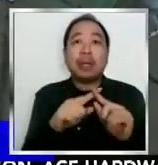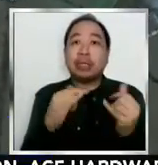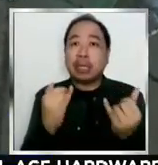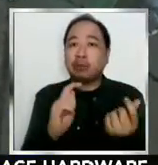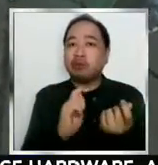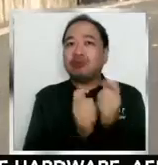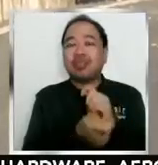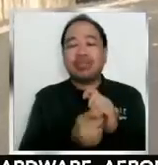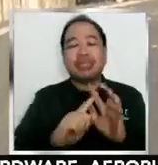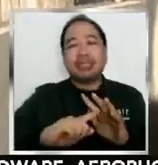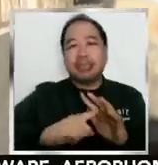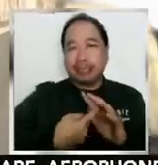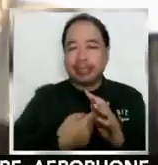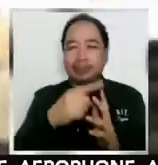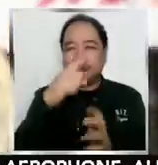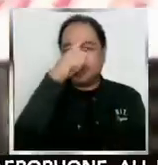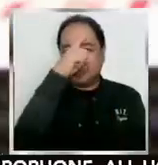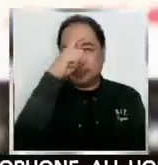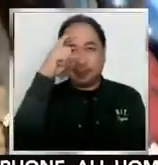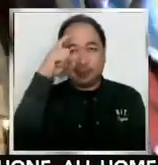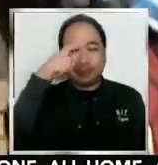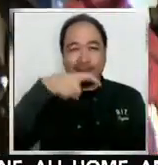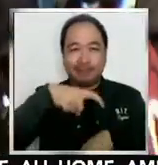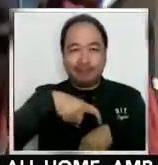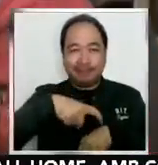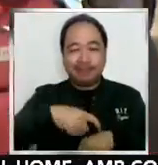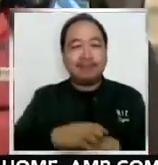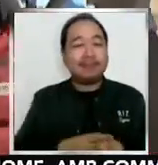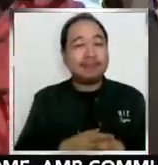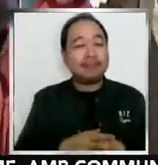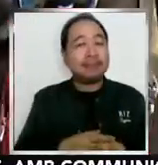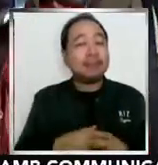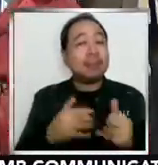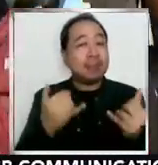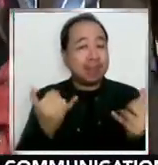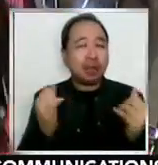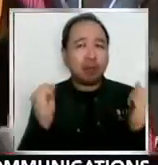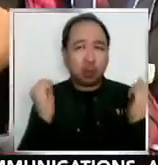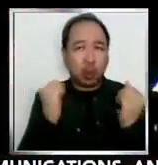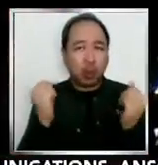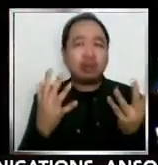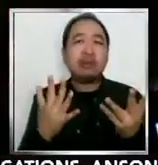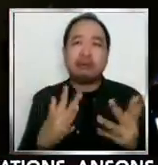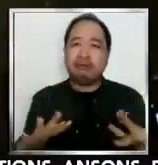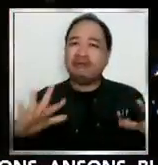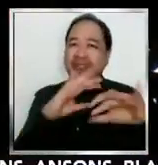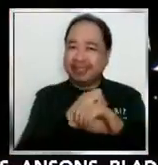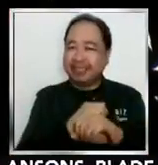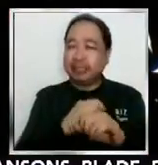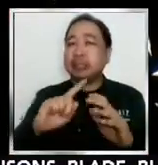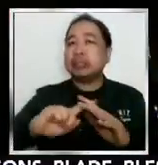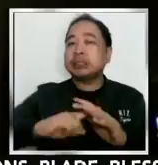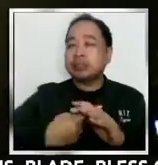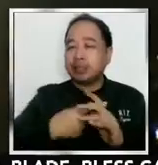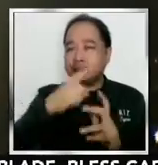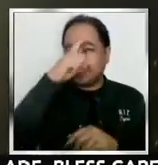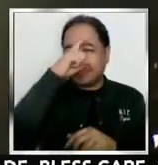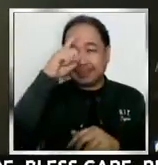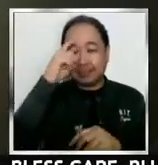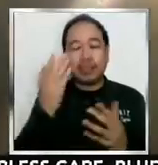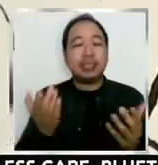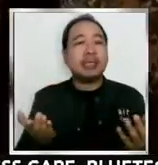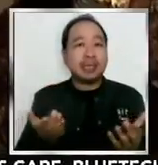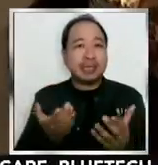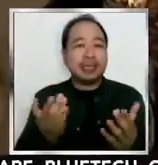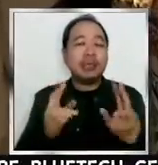ng tag-init. Idineklara po natin natapos na yung amihan season at simula na po ng panahon ng tag-init dito sa ating bansa, yung tinatawag nating warm and